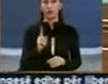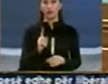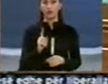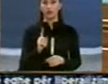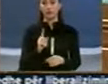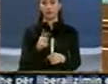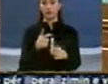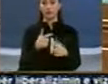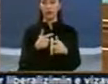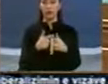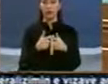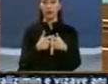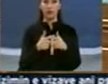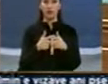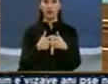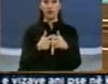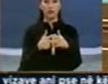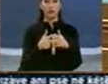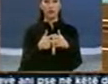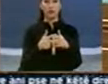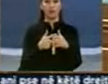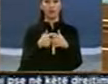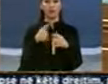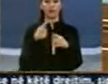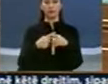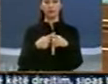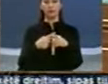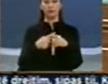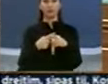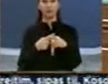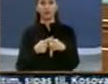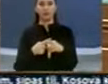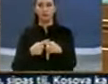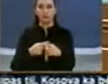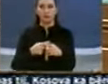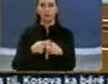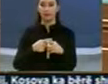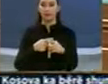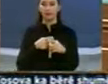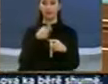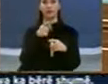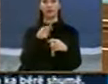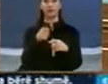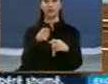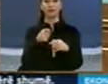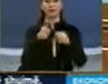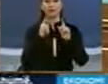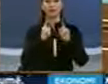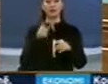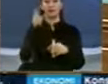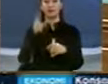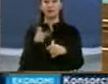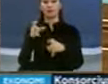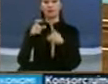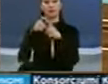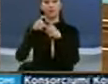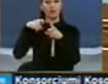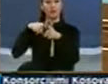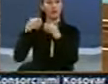kjo pikë tash ka mbet pa objekt bisede. E para, zonja Kadaj, në fjalën e